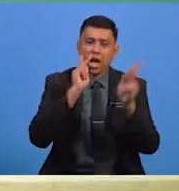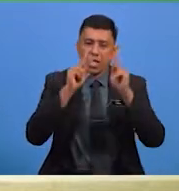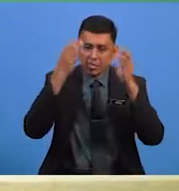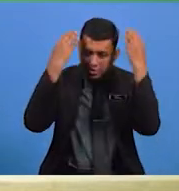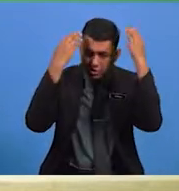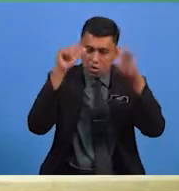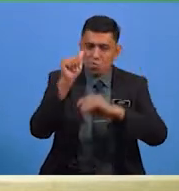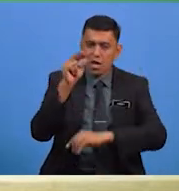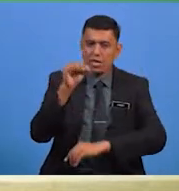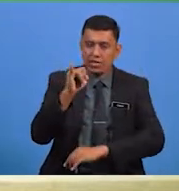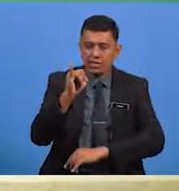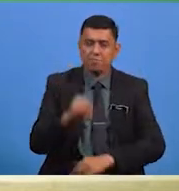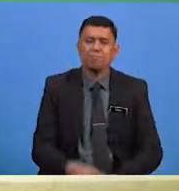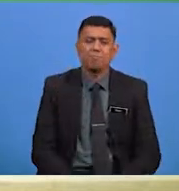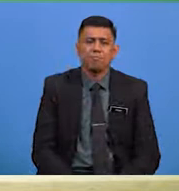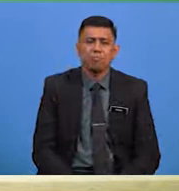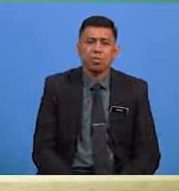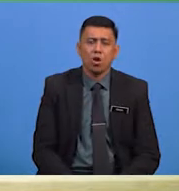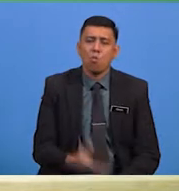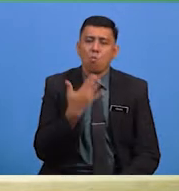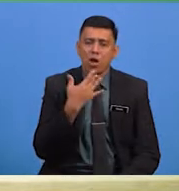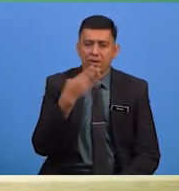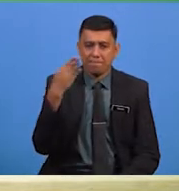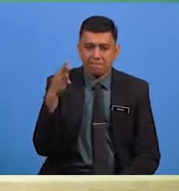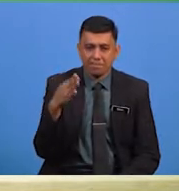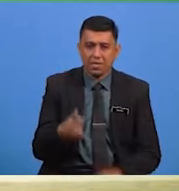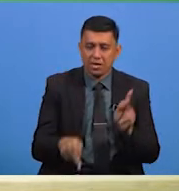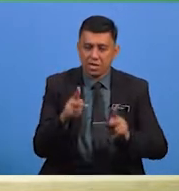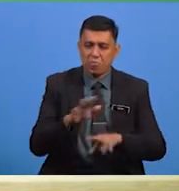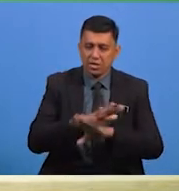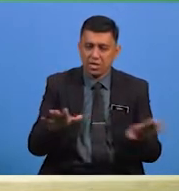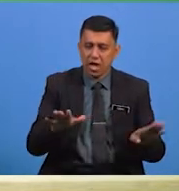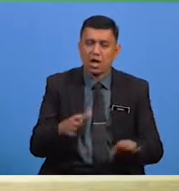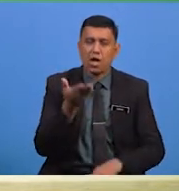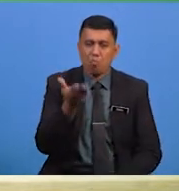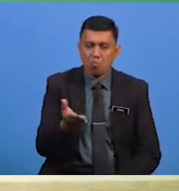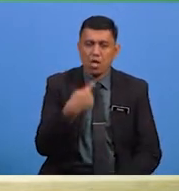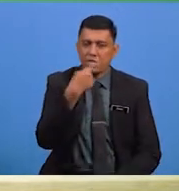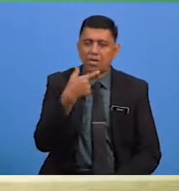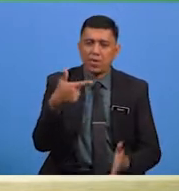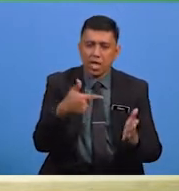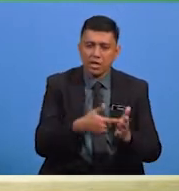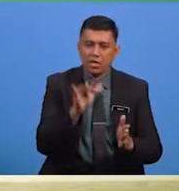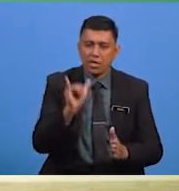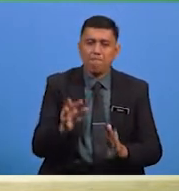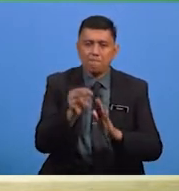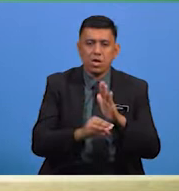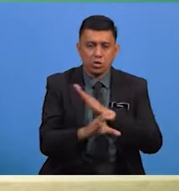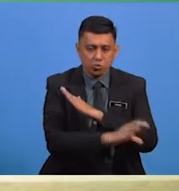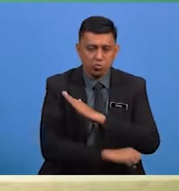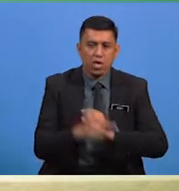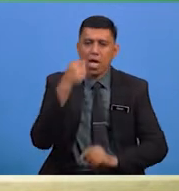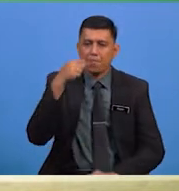Ani. Kotak warna biru, kalau tidak kamu, siapa lagi yang mencuri